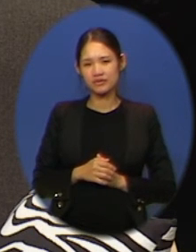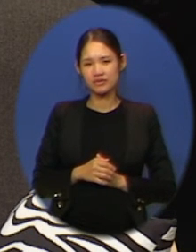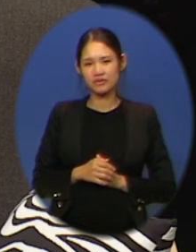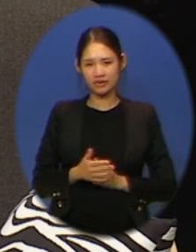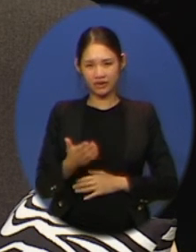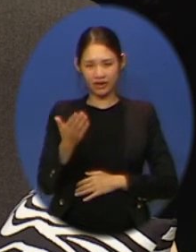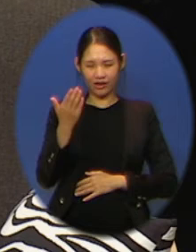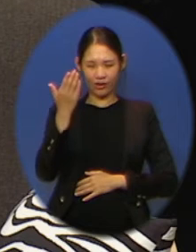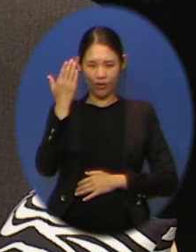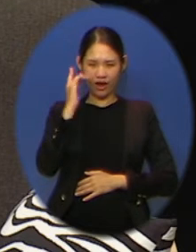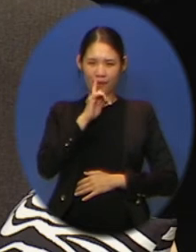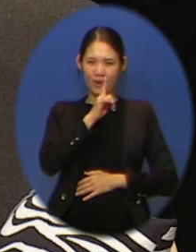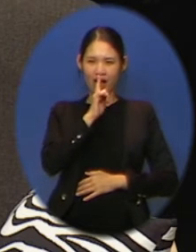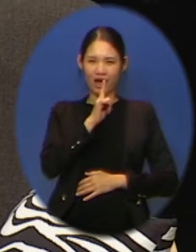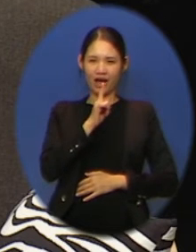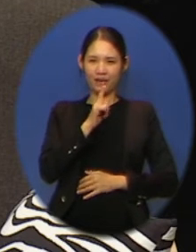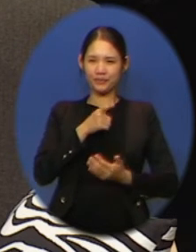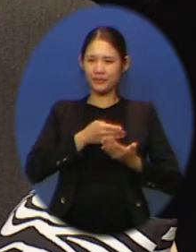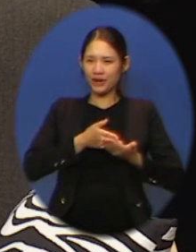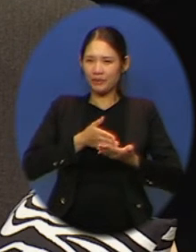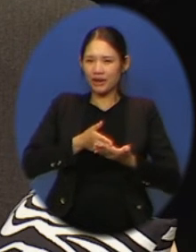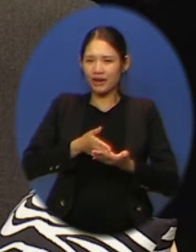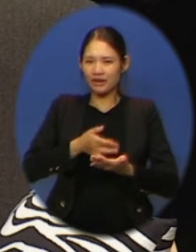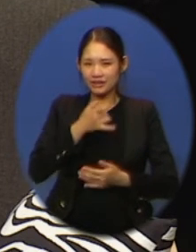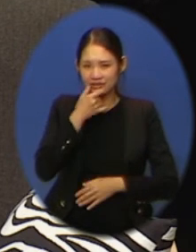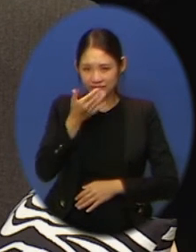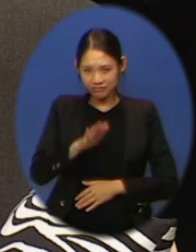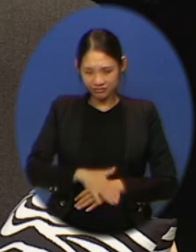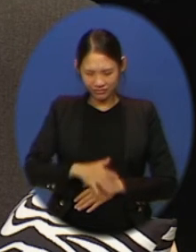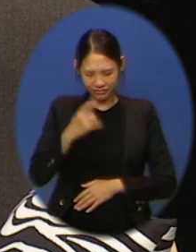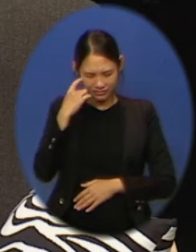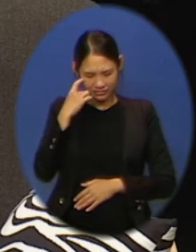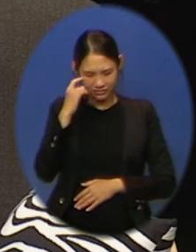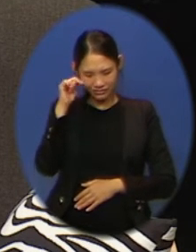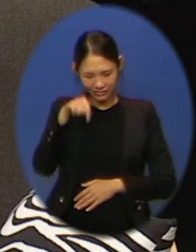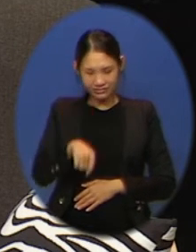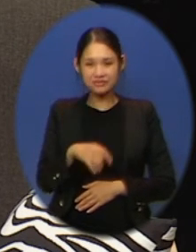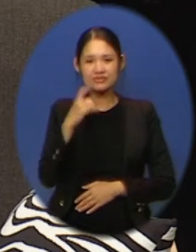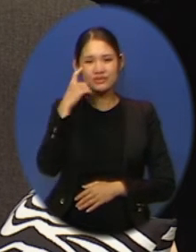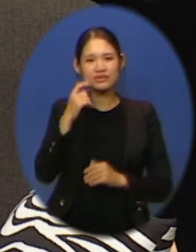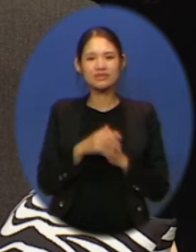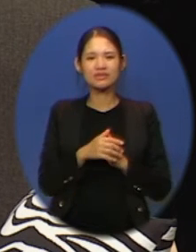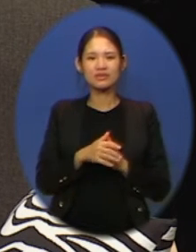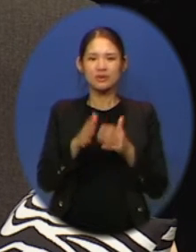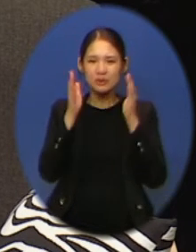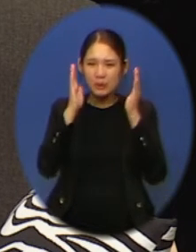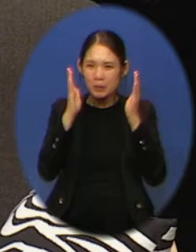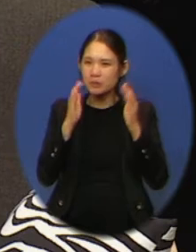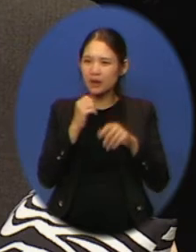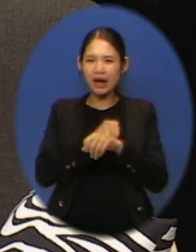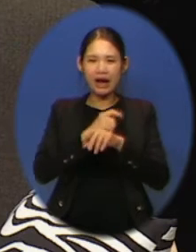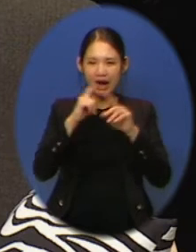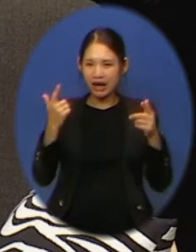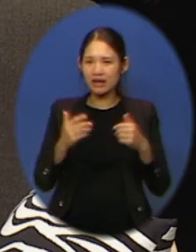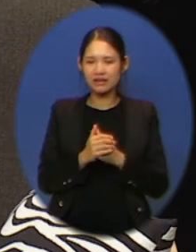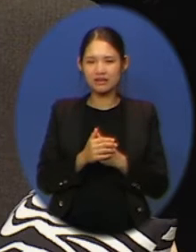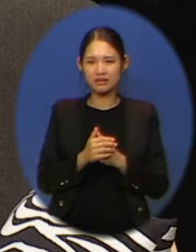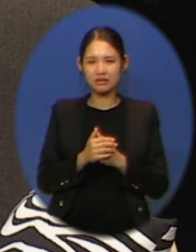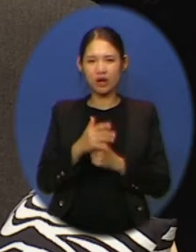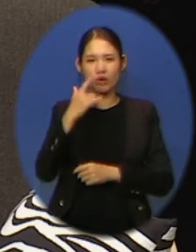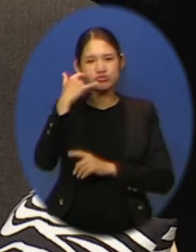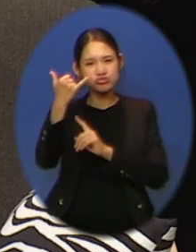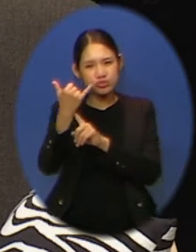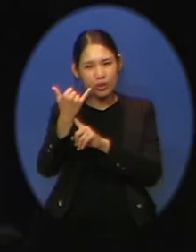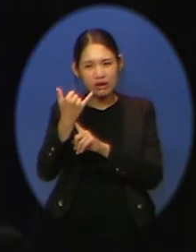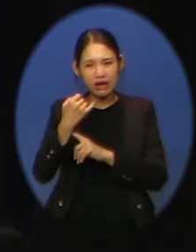과거 얘기를 자꾸 안 하려고 그러는데 왜 이렇게 내가 그때 못되게 그러는지 공부도 안 하고 참 부모 속 많이